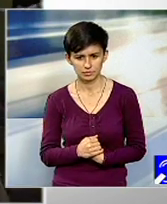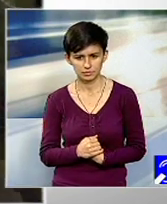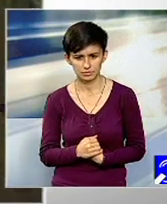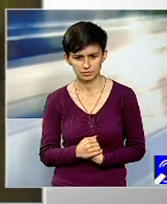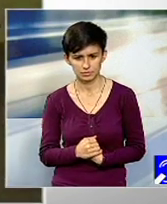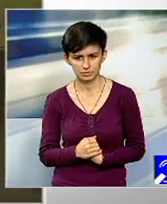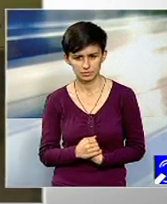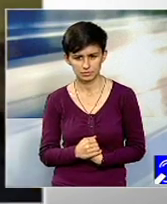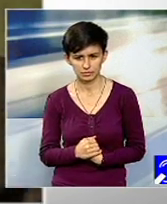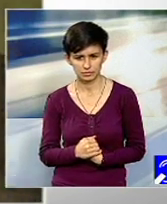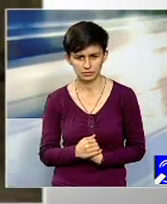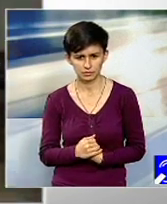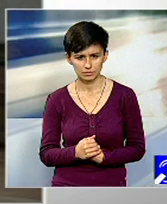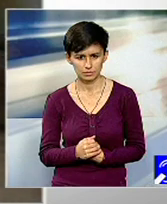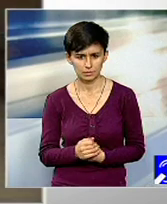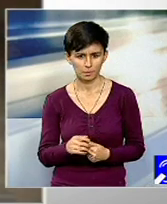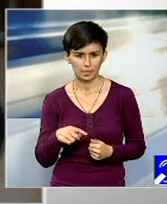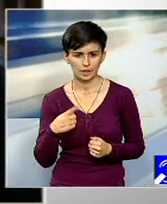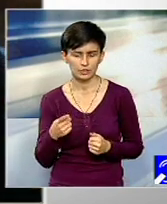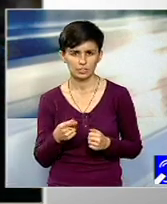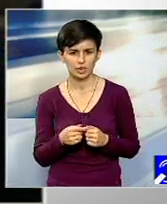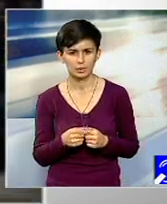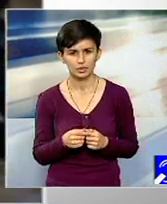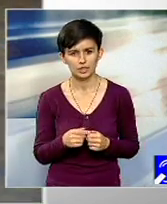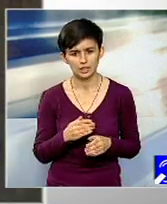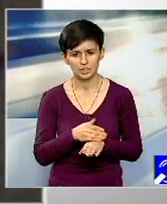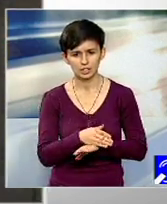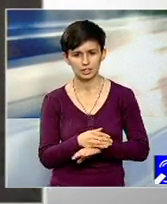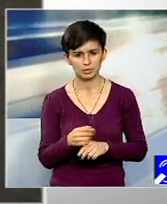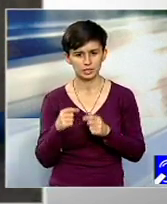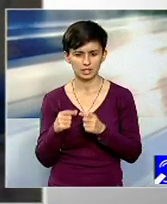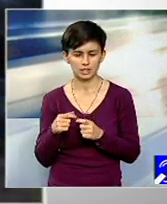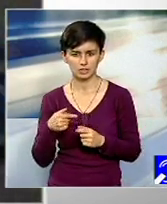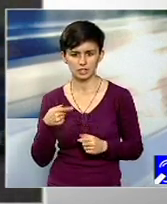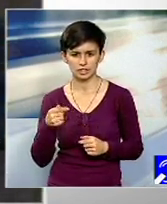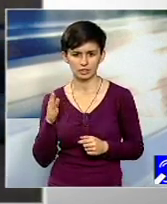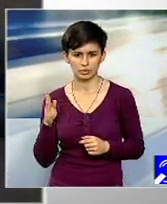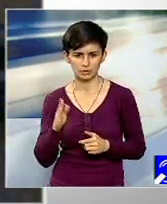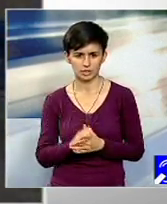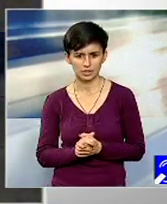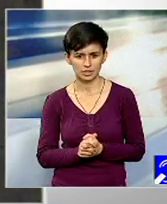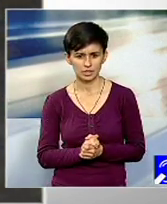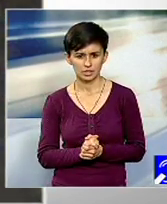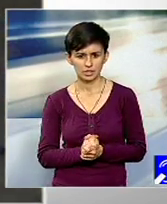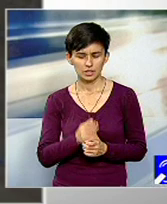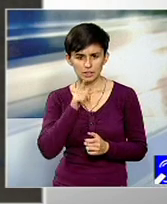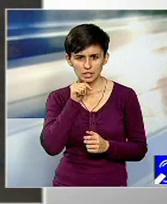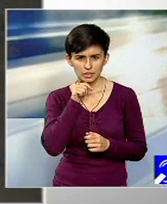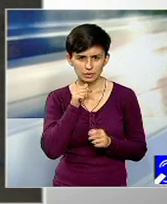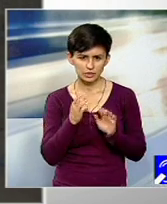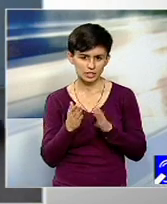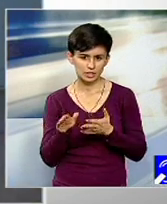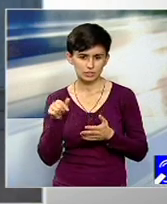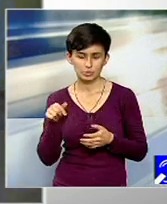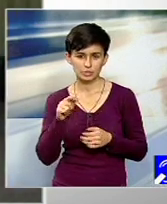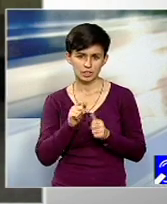facem trecerea spre golbal, cum cresc în vârstă. De unde a pornit acest sport și cum a ajuns, să spunem așa, în